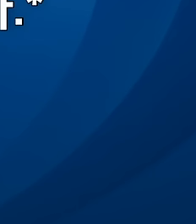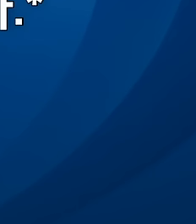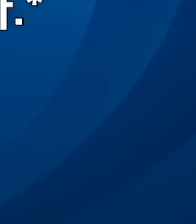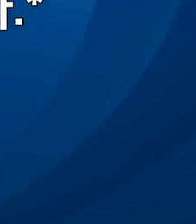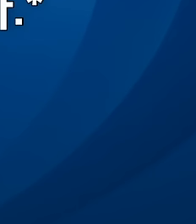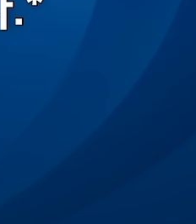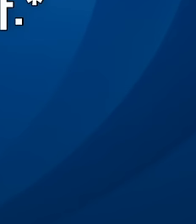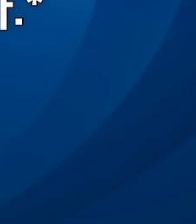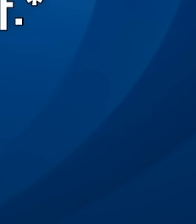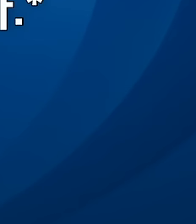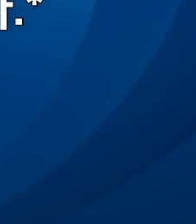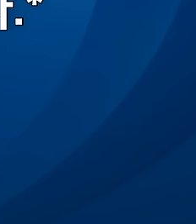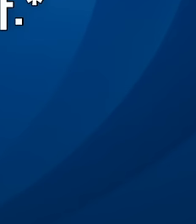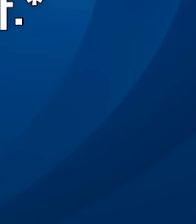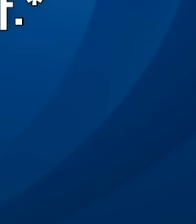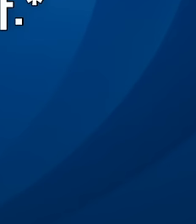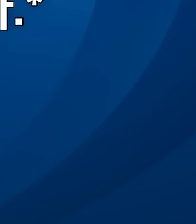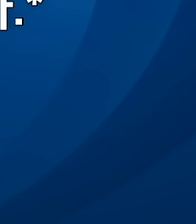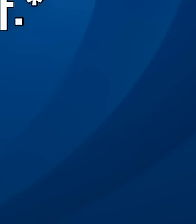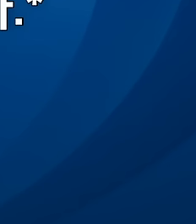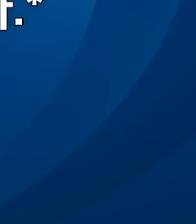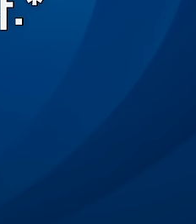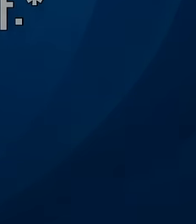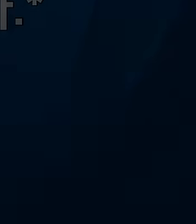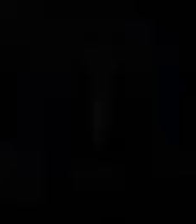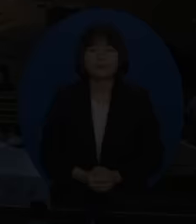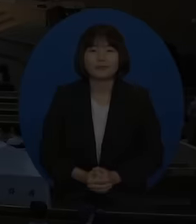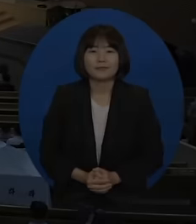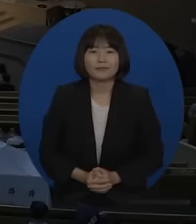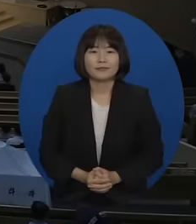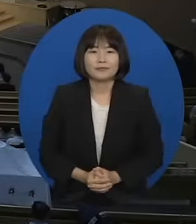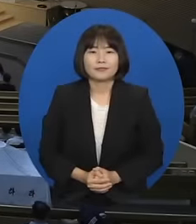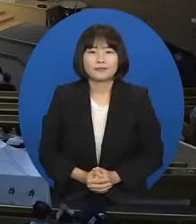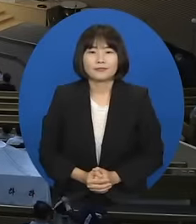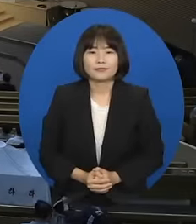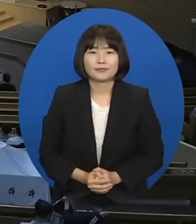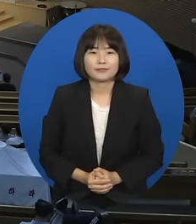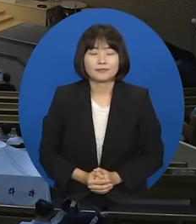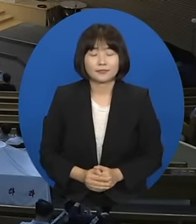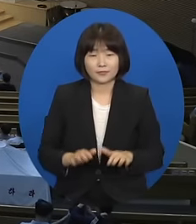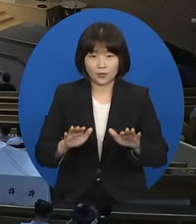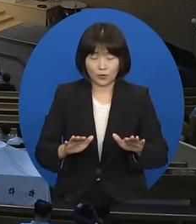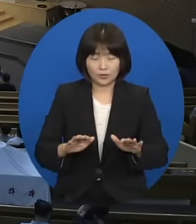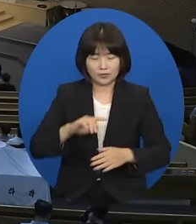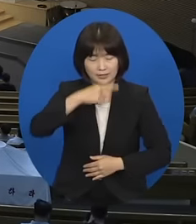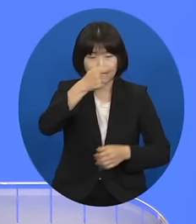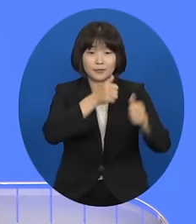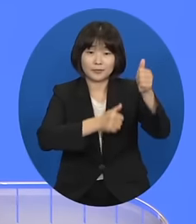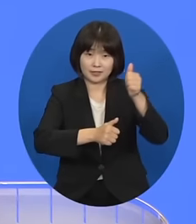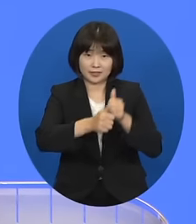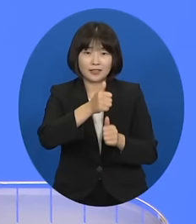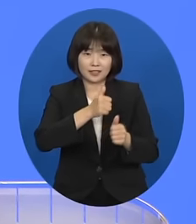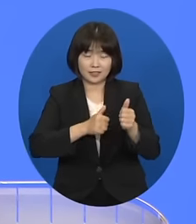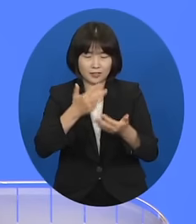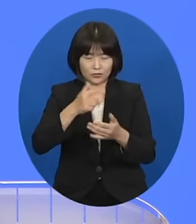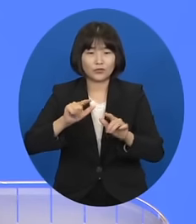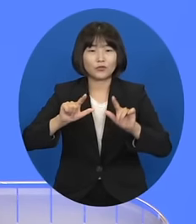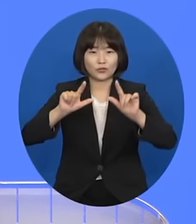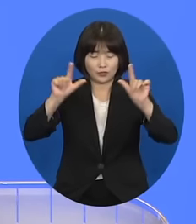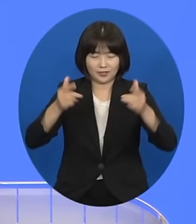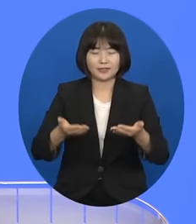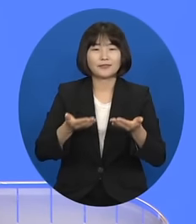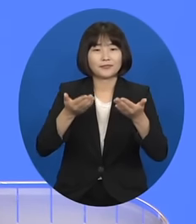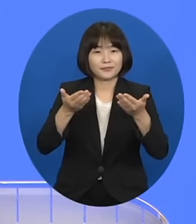때 부끄러움을 당하지 아니할 것이다. 네, 오늘은 우리 다음 세대 주일로